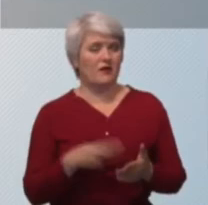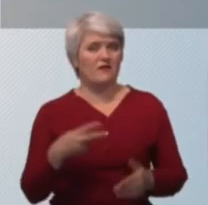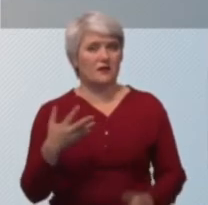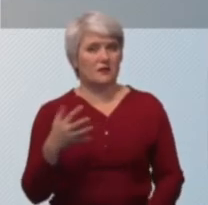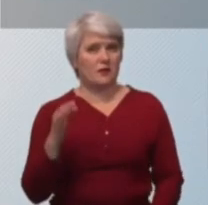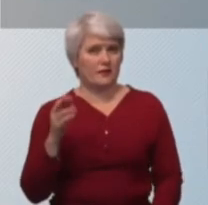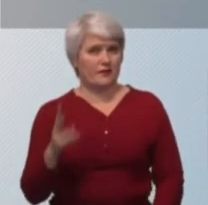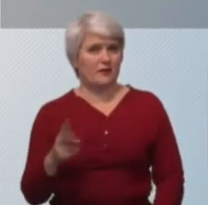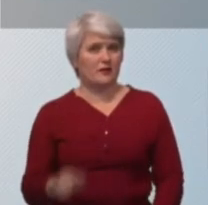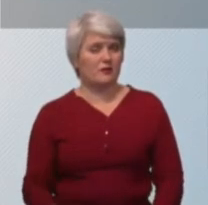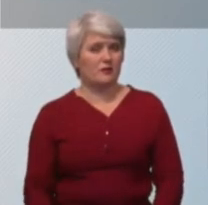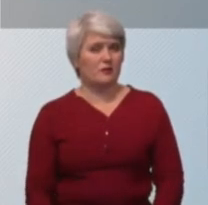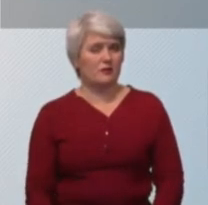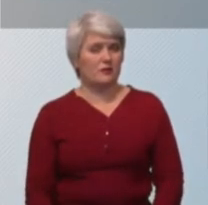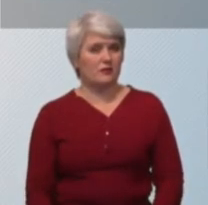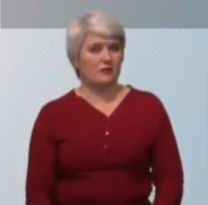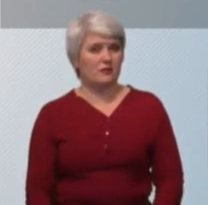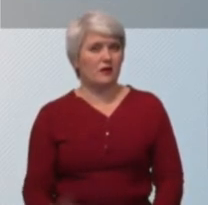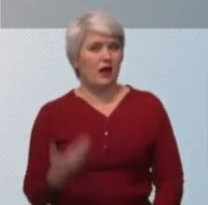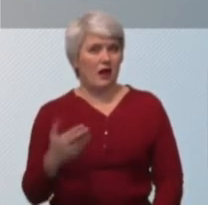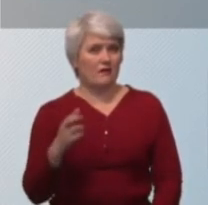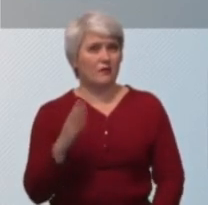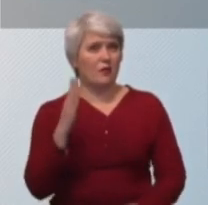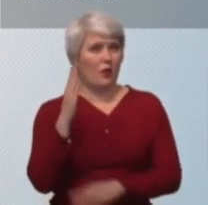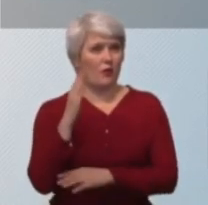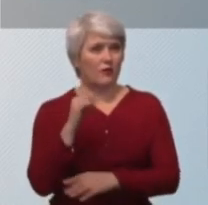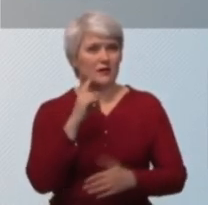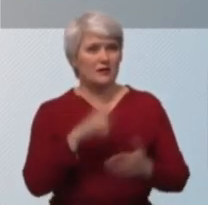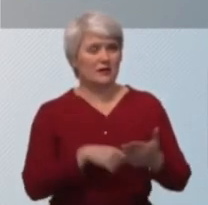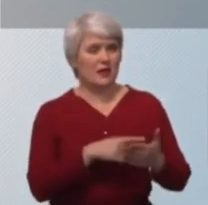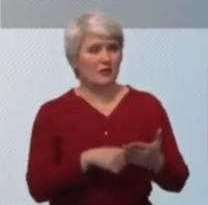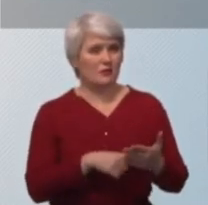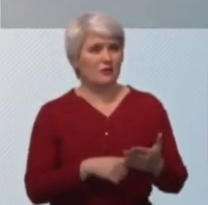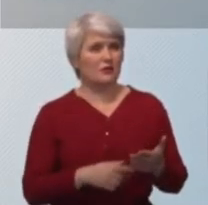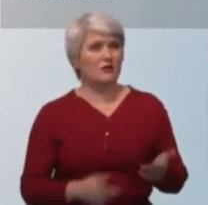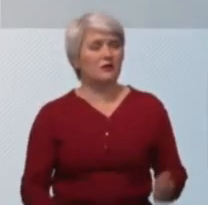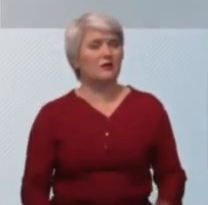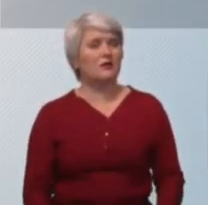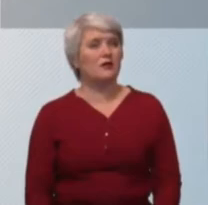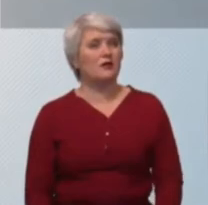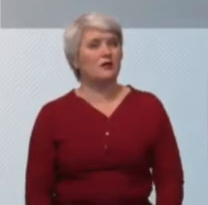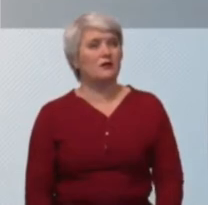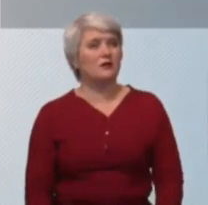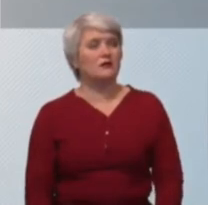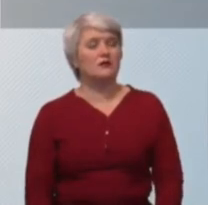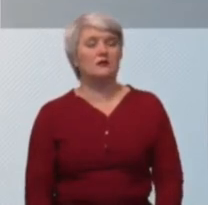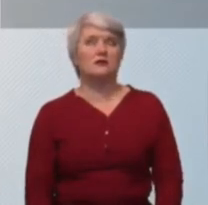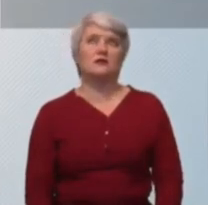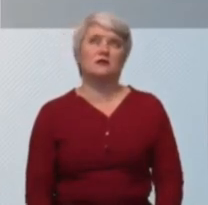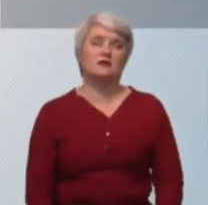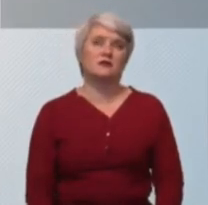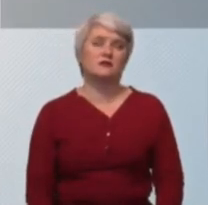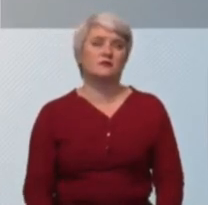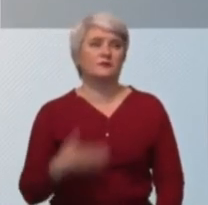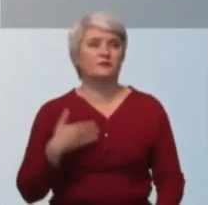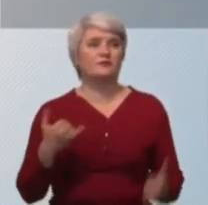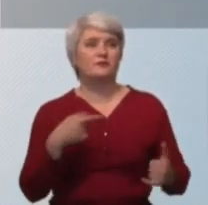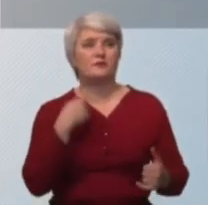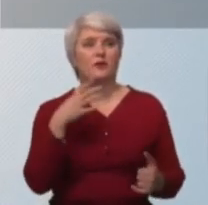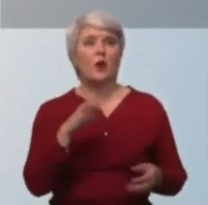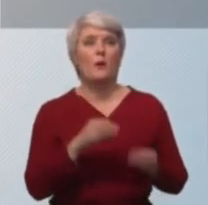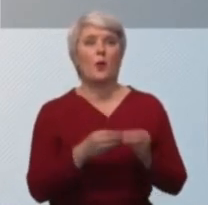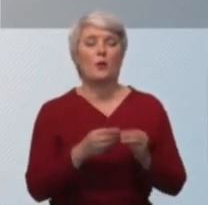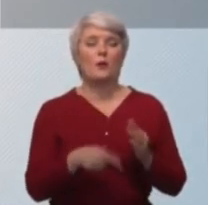октября. Нет, тобто ви голосували за імпічмент, то будуть збирати рішати. Ну, послушайте, ми зараз говоримо про